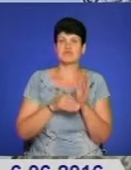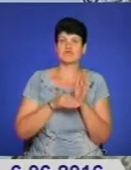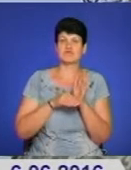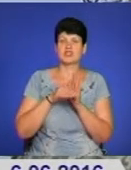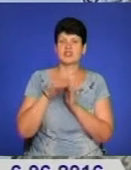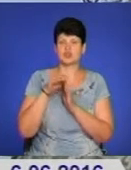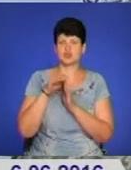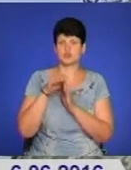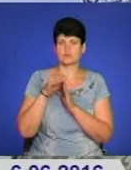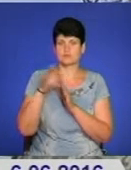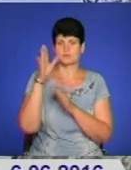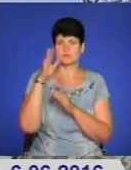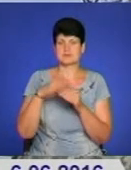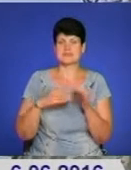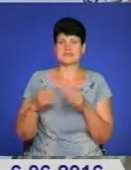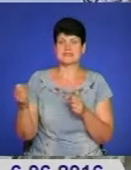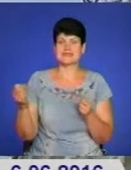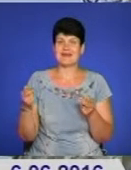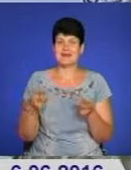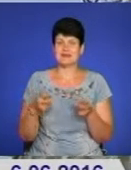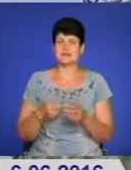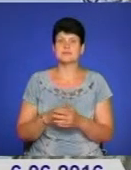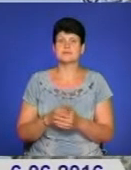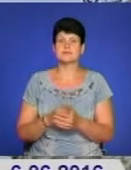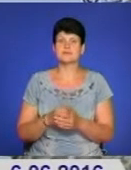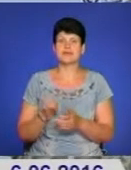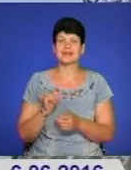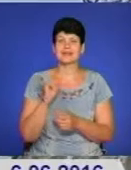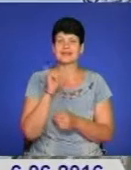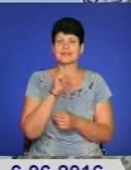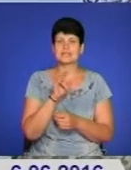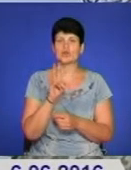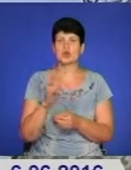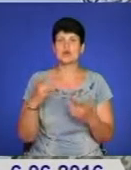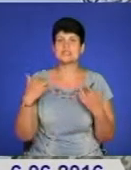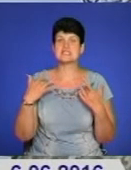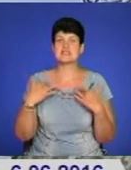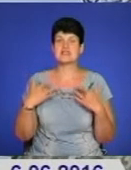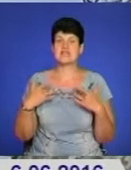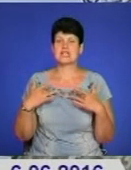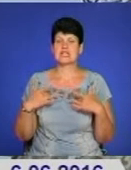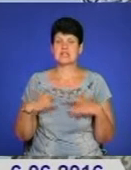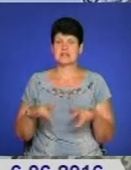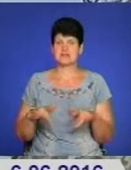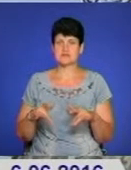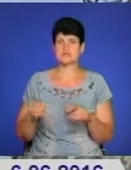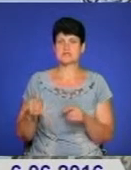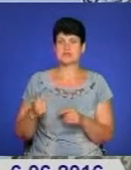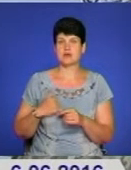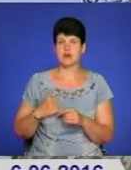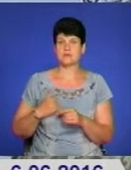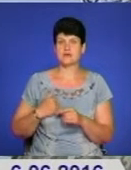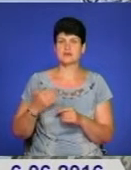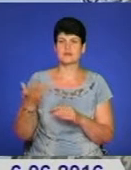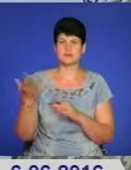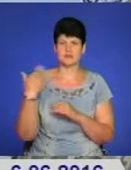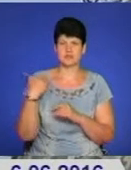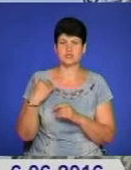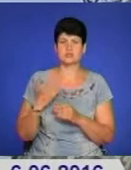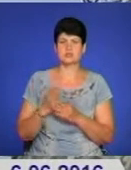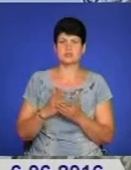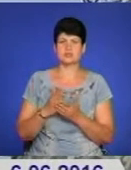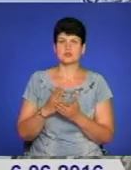спеціальність. І для тих, хто звільнився з лав Збройних сил, це ті, які відслужили строкову